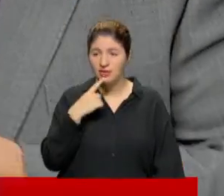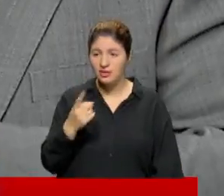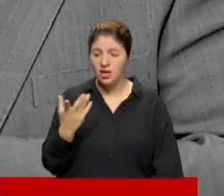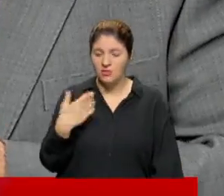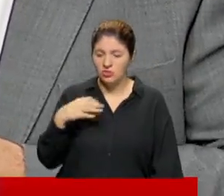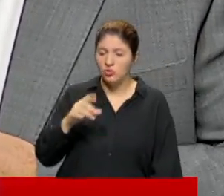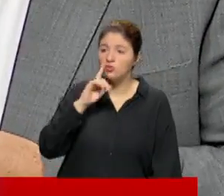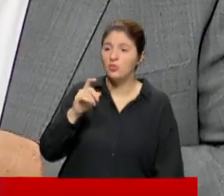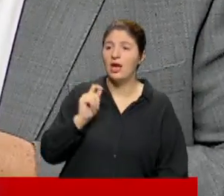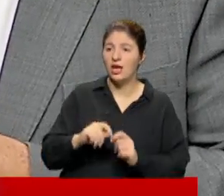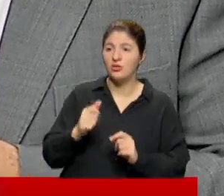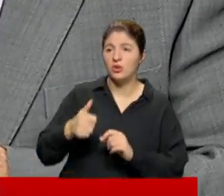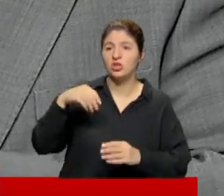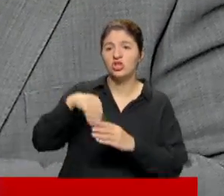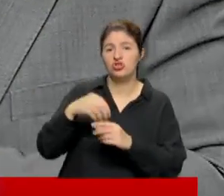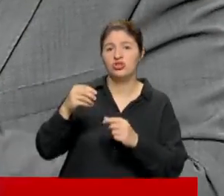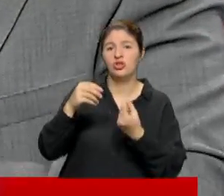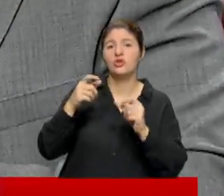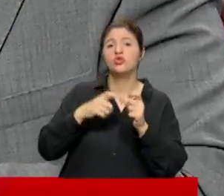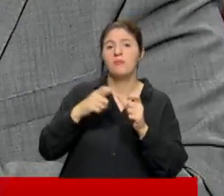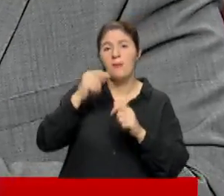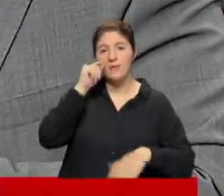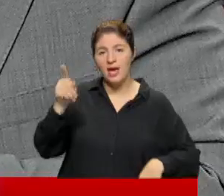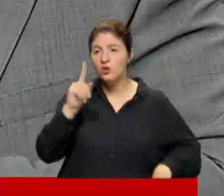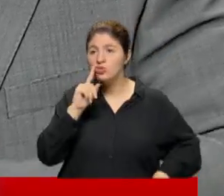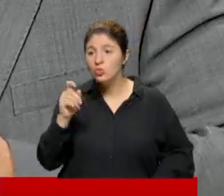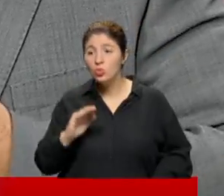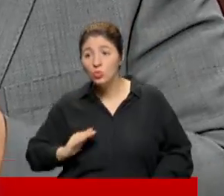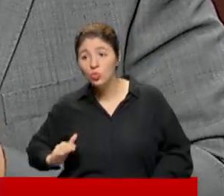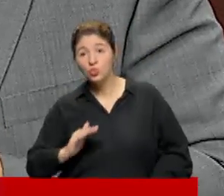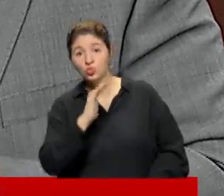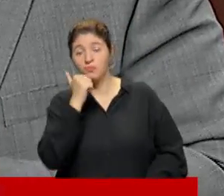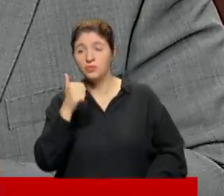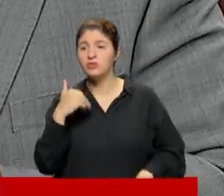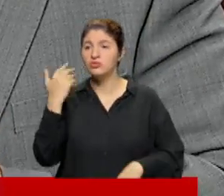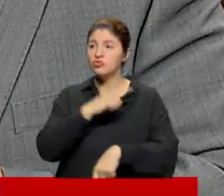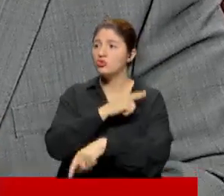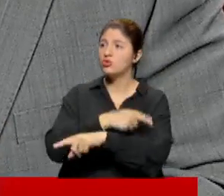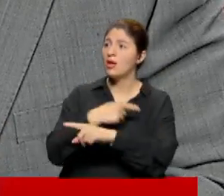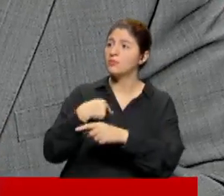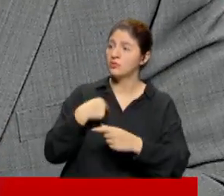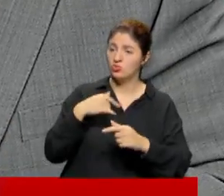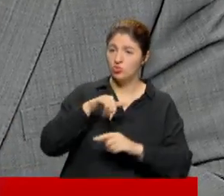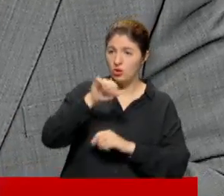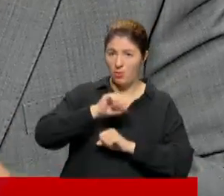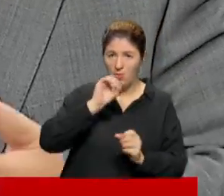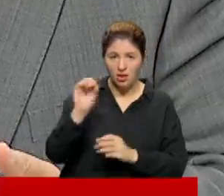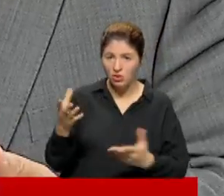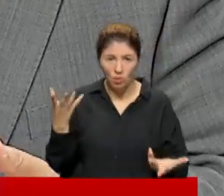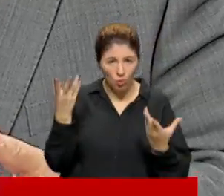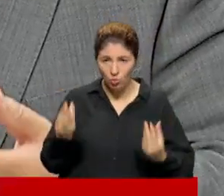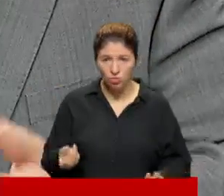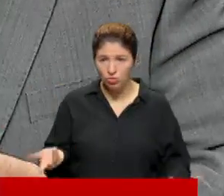Şimdi soruyorum ekonomi bakanı Süleyman soyluya uçtuk mu Dış güçler ne yaptı bizim uçaklara bomba mı attı Ne